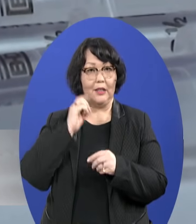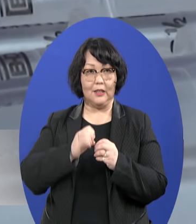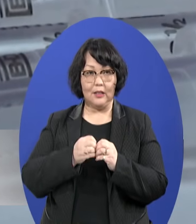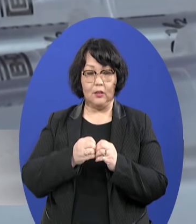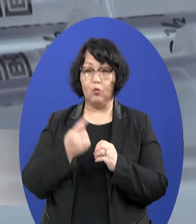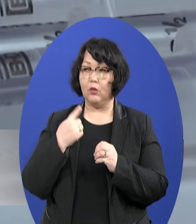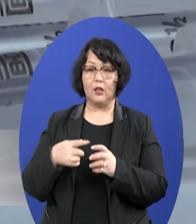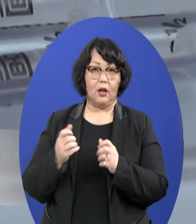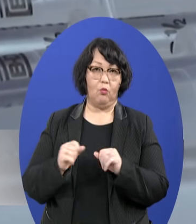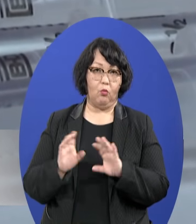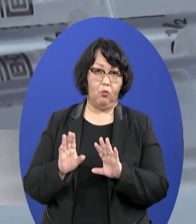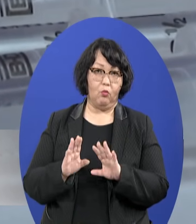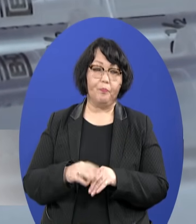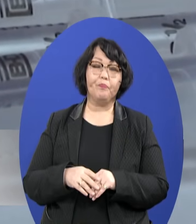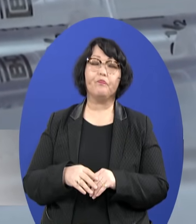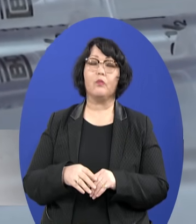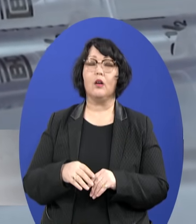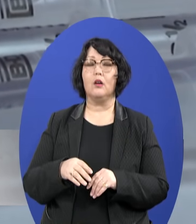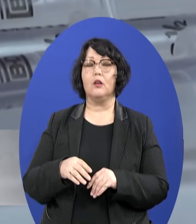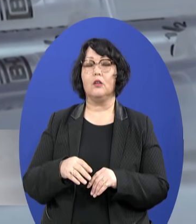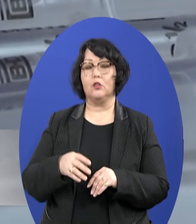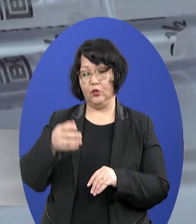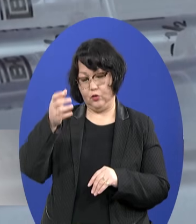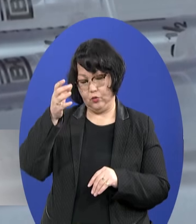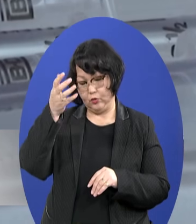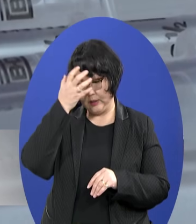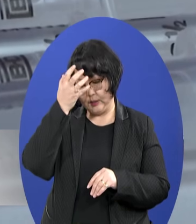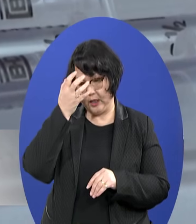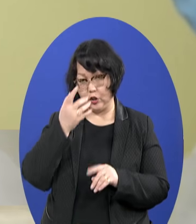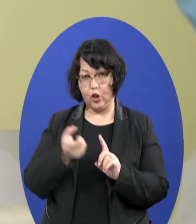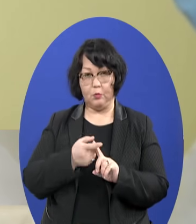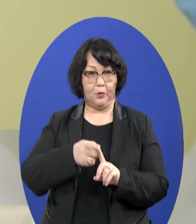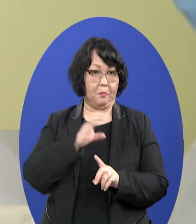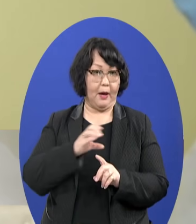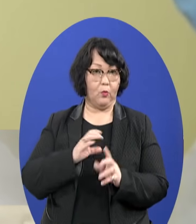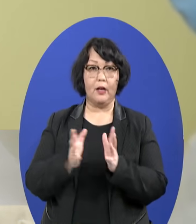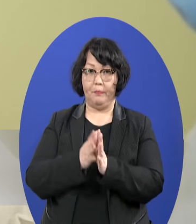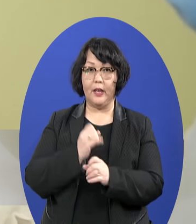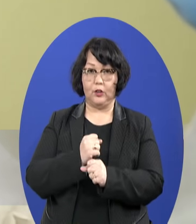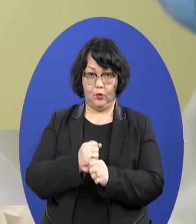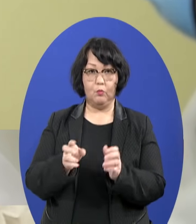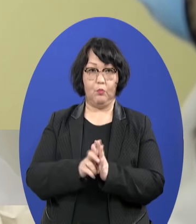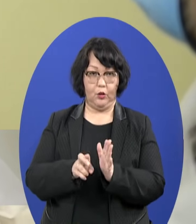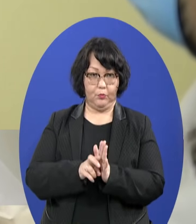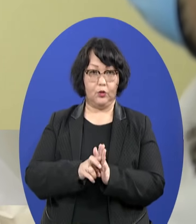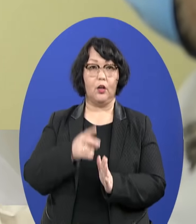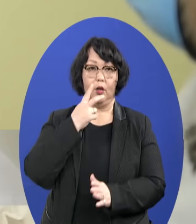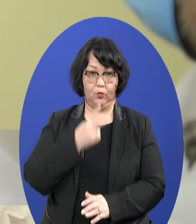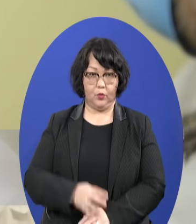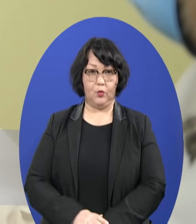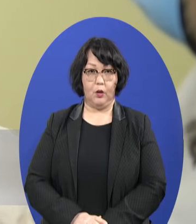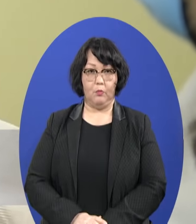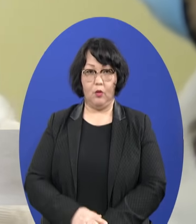хүлээн аваагүй байгаа юм байна. Гэхдээ гүйцэтгэх засаглалын холбогдох байгууллагууд хамтран ажиллах боломжтой гэж үзэж байгаа юм байна.